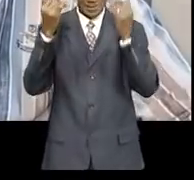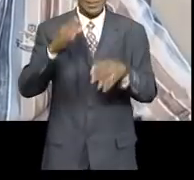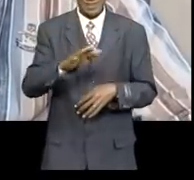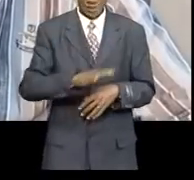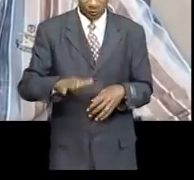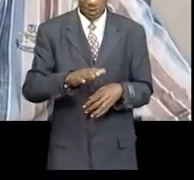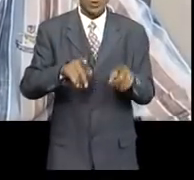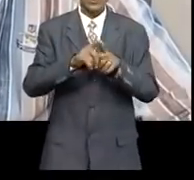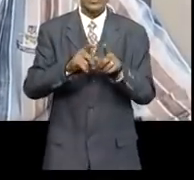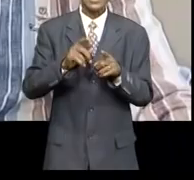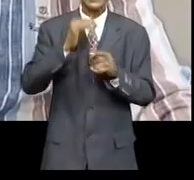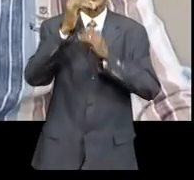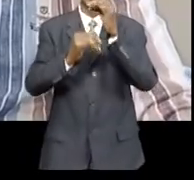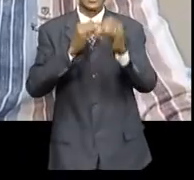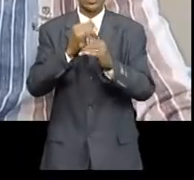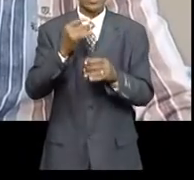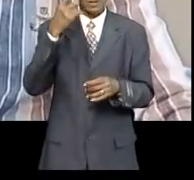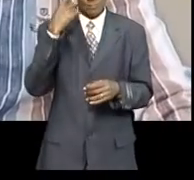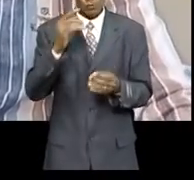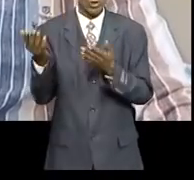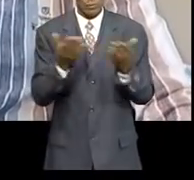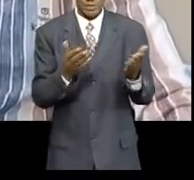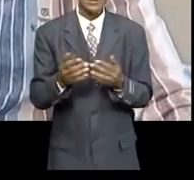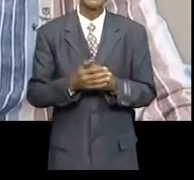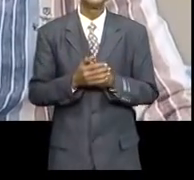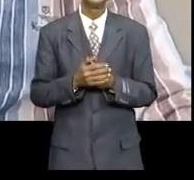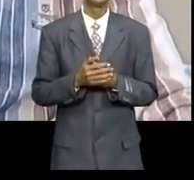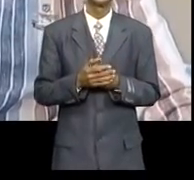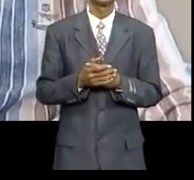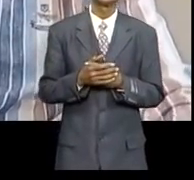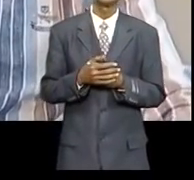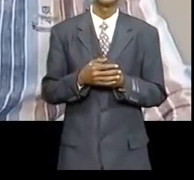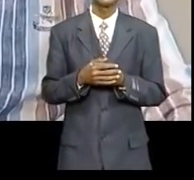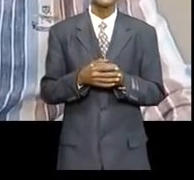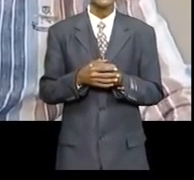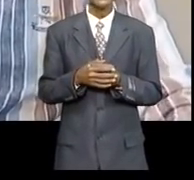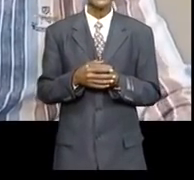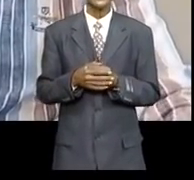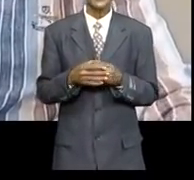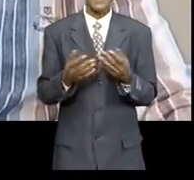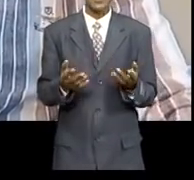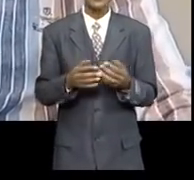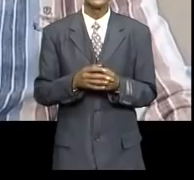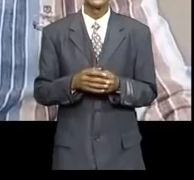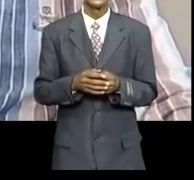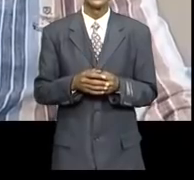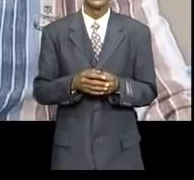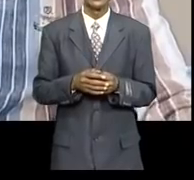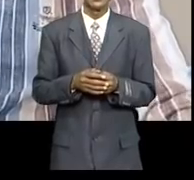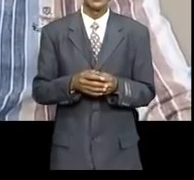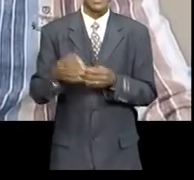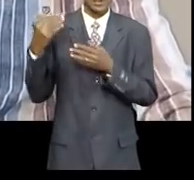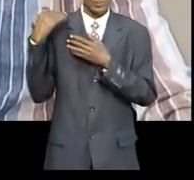internationales pour le commerce de ces produits. Malgré l'avis du Conseil d'État, il y a certains opérateurs qui ont compris,